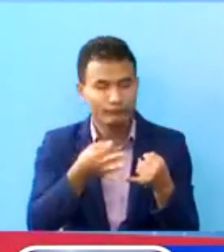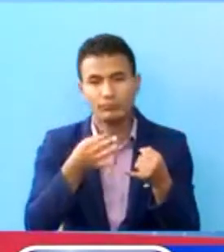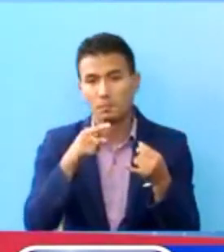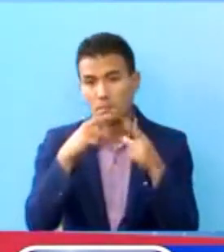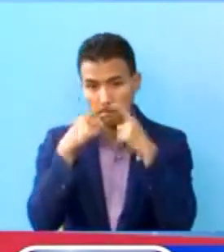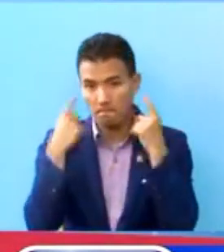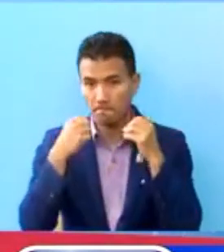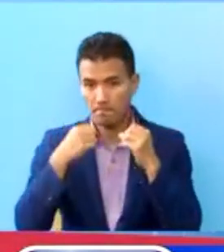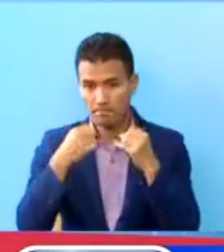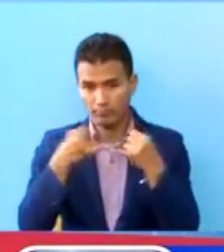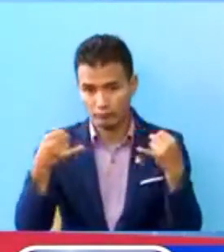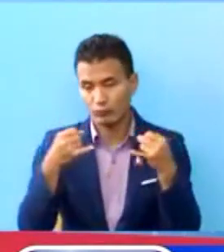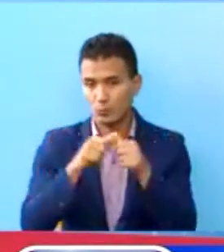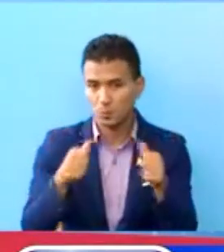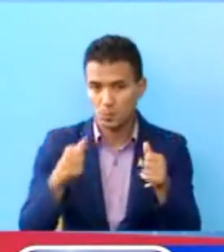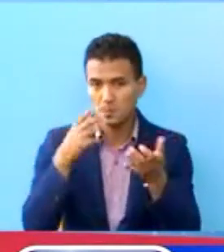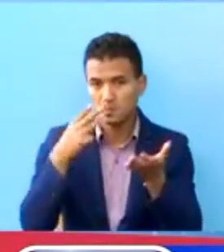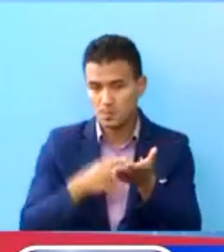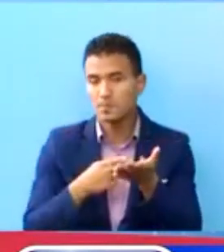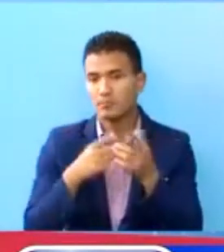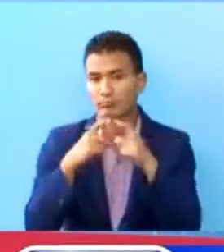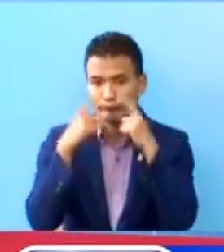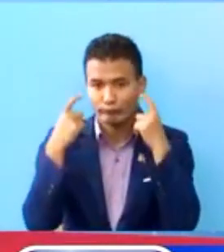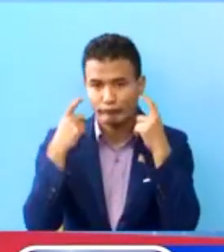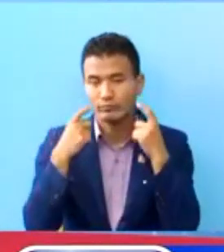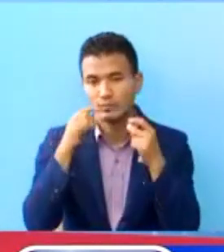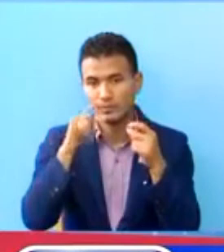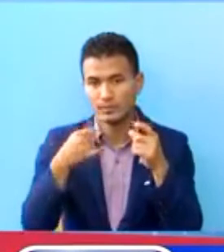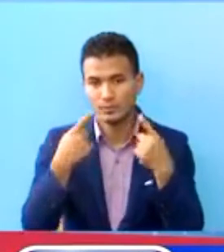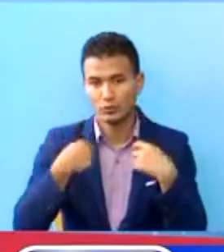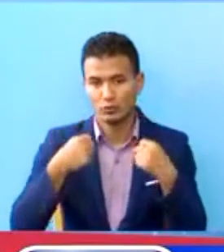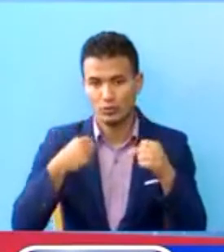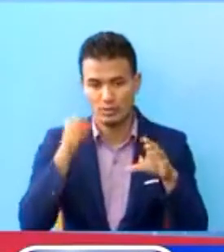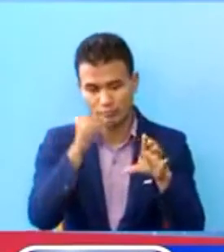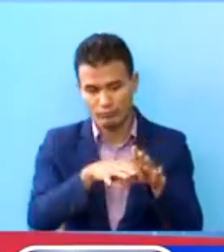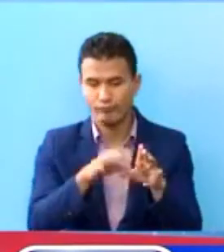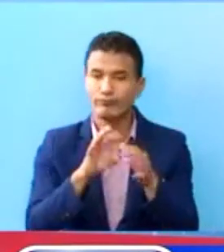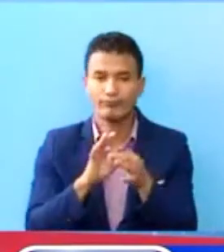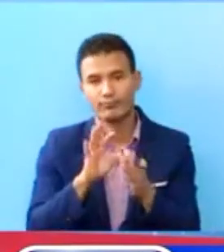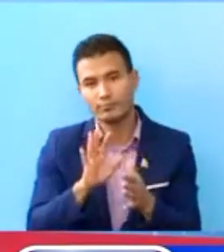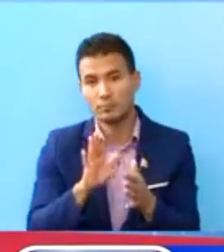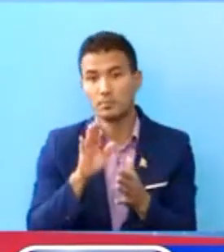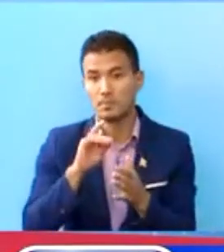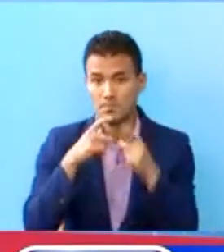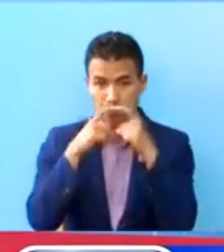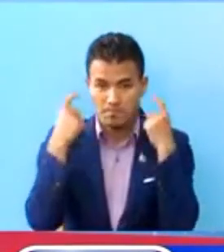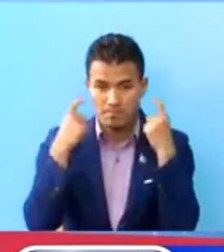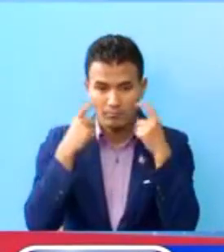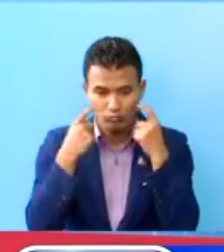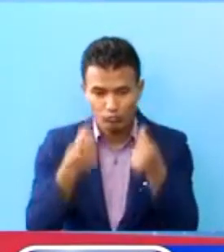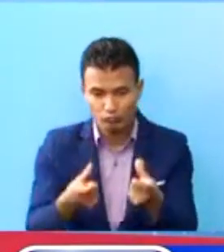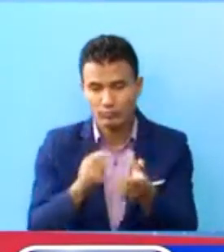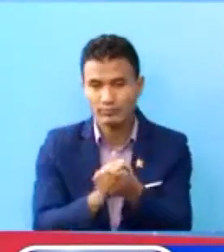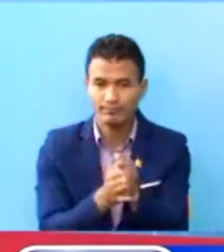मास्कको डोरीमा समाएर मास्क निकाली झोलामा फेरि प्रयोग गर्नको लागि राख्ने, मास्क फुकालेपछि साबुन